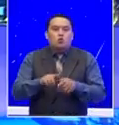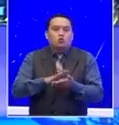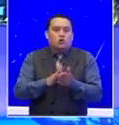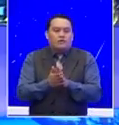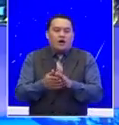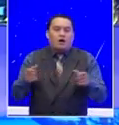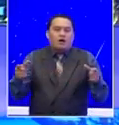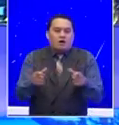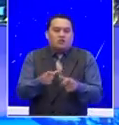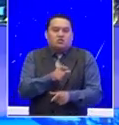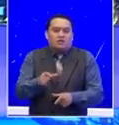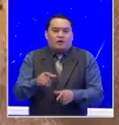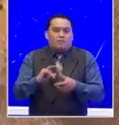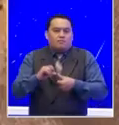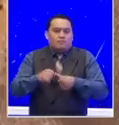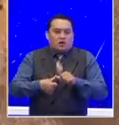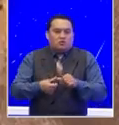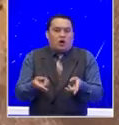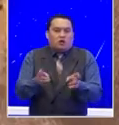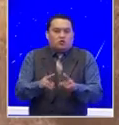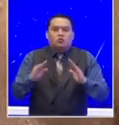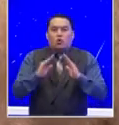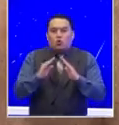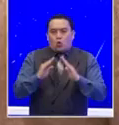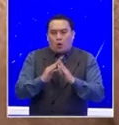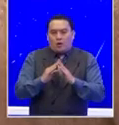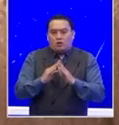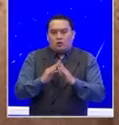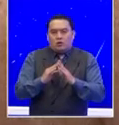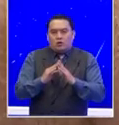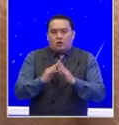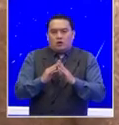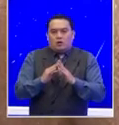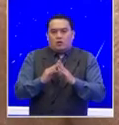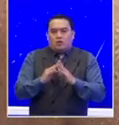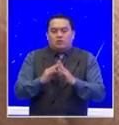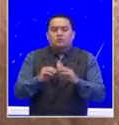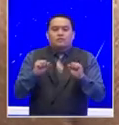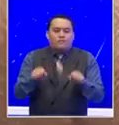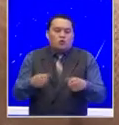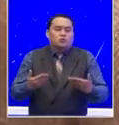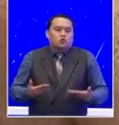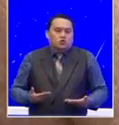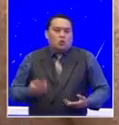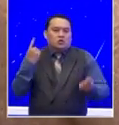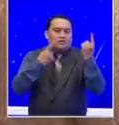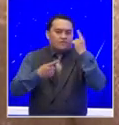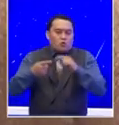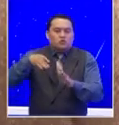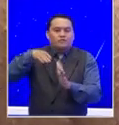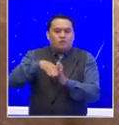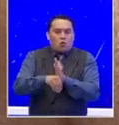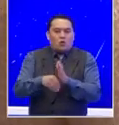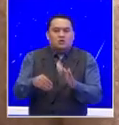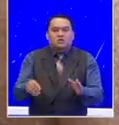условиях карантина, когда человек постоянно находится в замкнутом пространстве, погружаться в безграничное, жизнеутверждающее творчество, подобно глотку